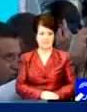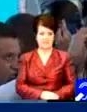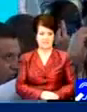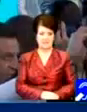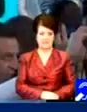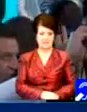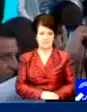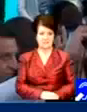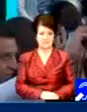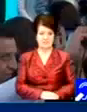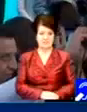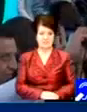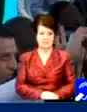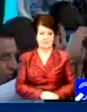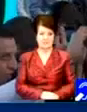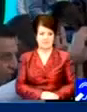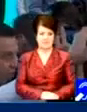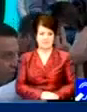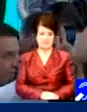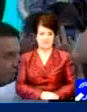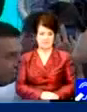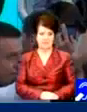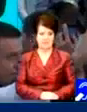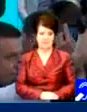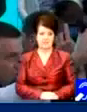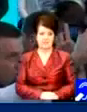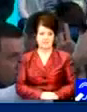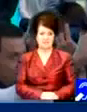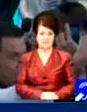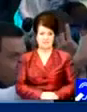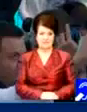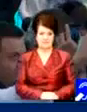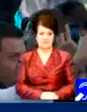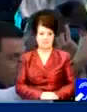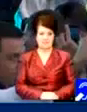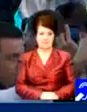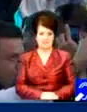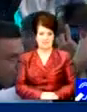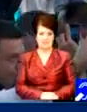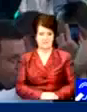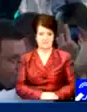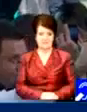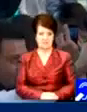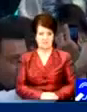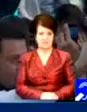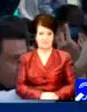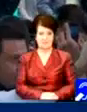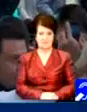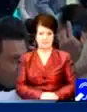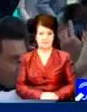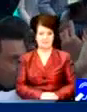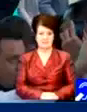нам все равно, з ким бути в другому турі. І ми, чесно говоря, я не знаю, мені вже сказали, що є якісь там фейки, ми з ким-то